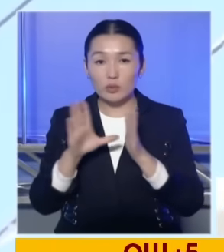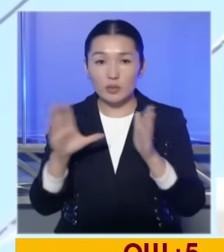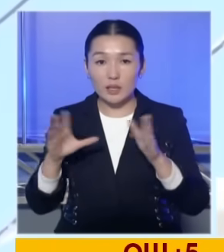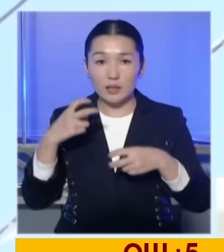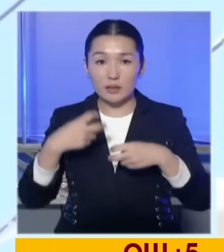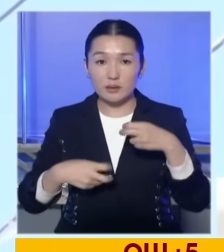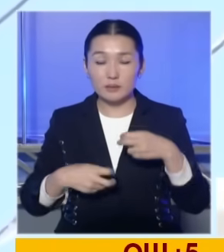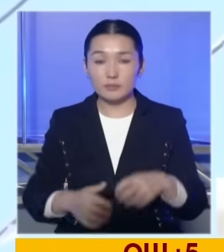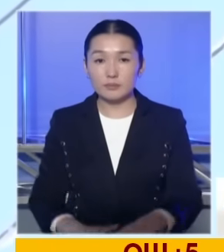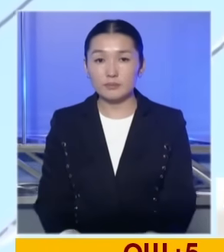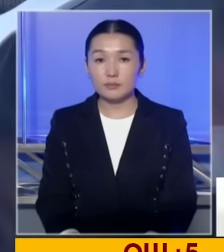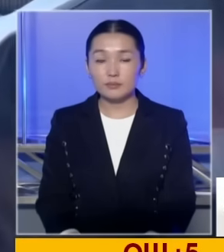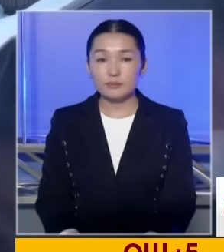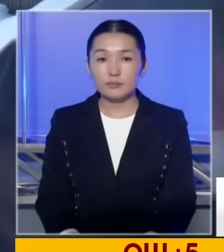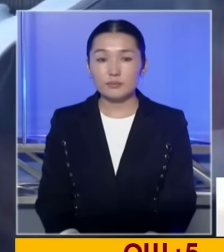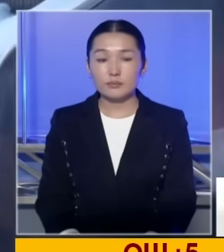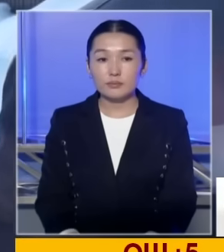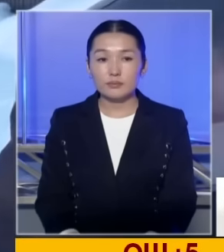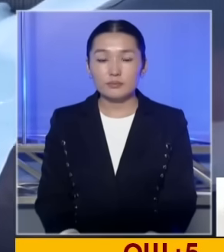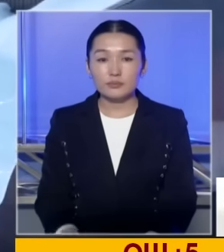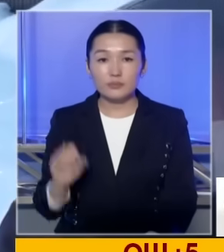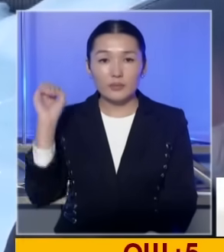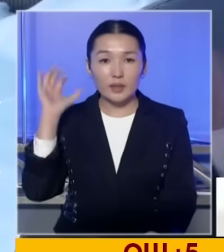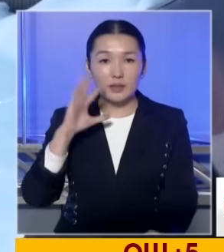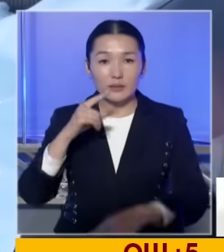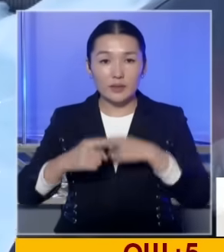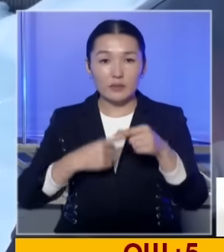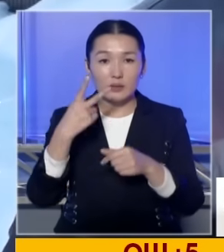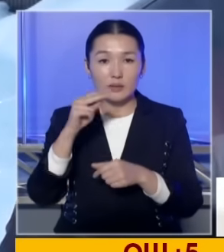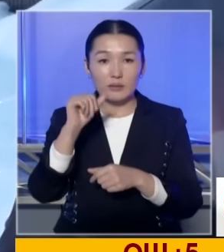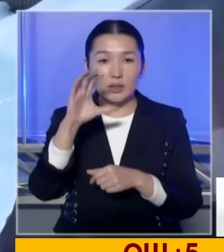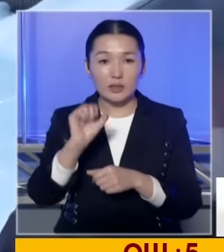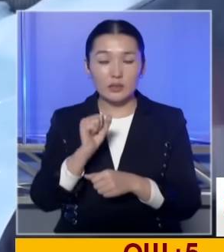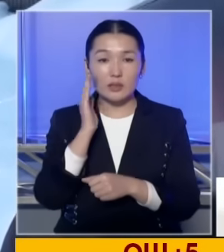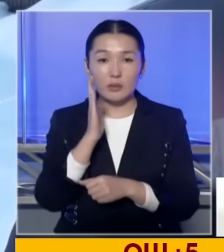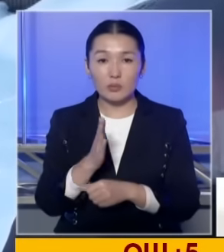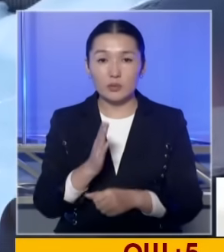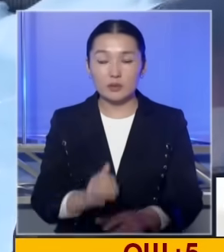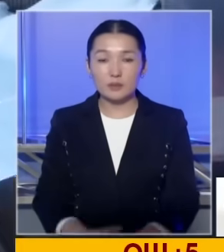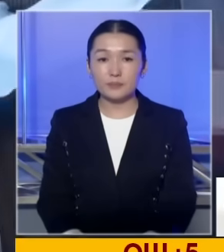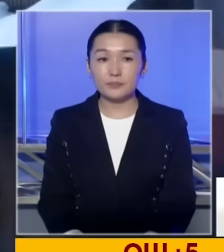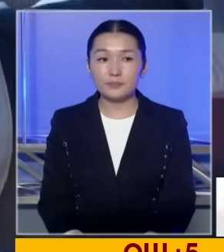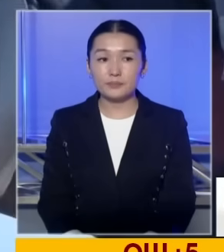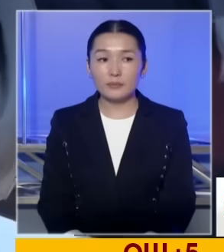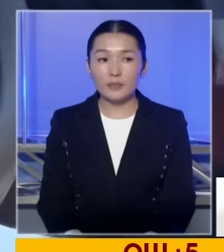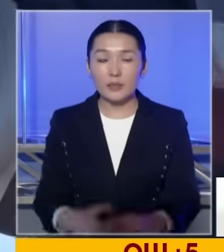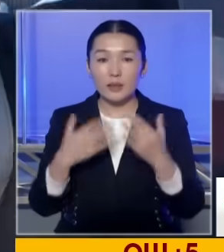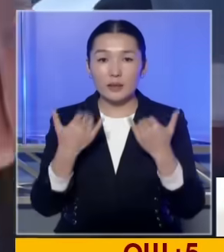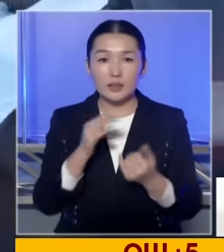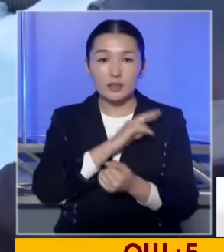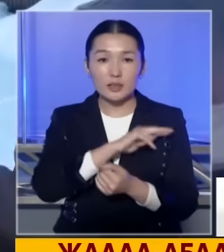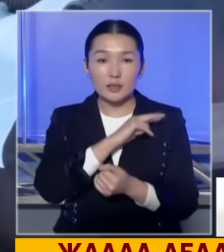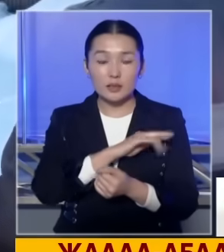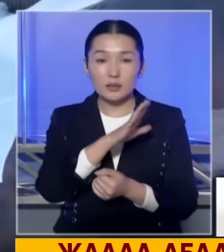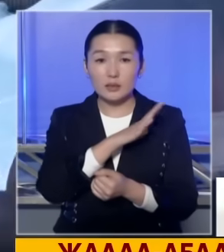үзгүлтүккө учураган. Свет 1-2 сааттан кийин болуп калат. Дагы 1-2 жер үзүлгөн жерлер бар экен. Мына жагын улап кеттик, эки көчөнү улап бүттүк.